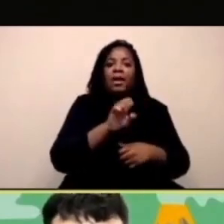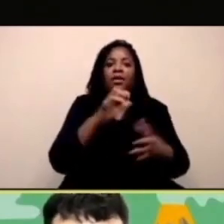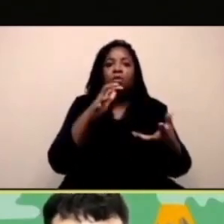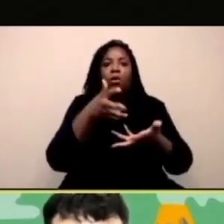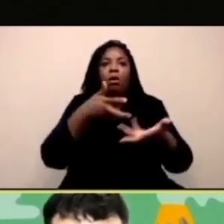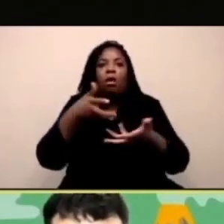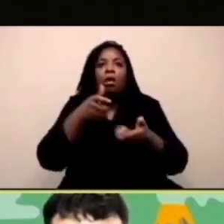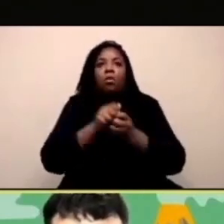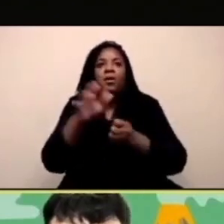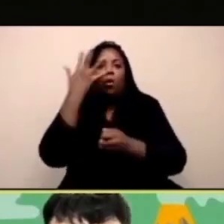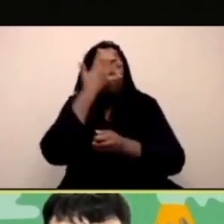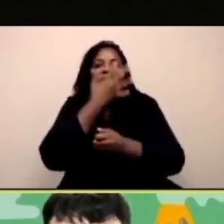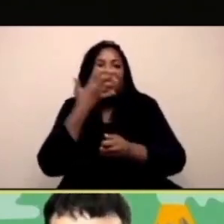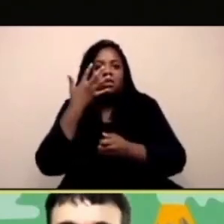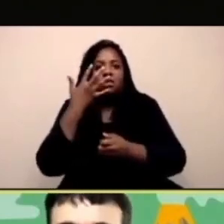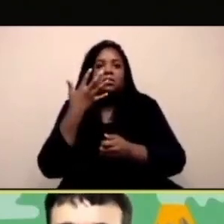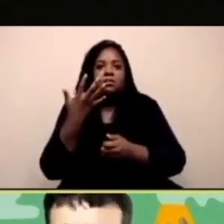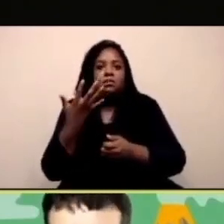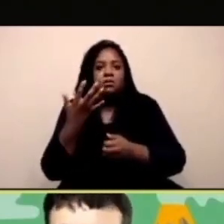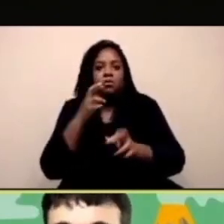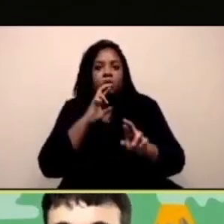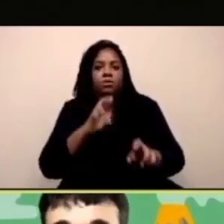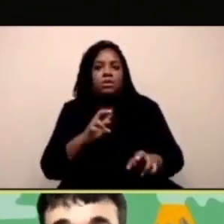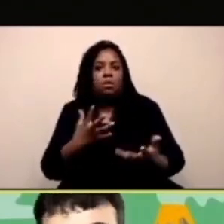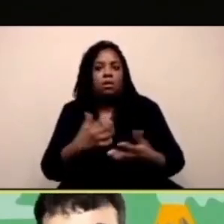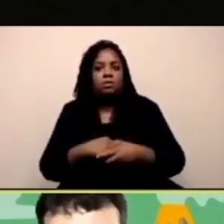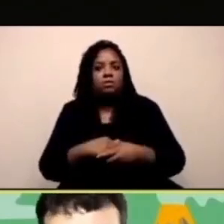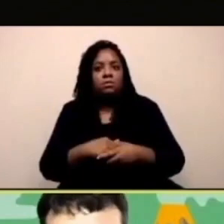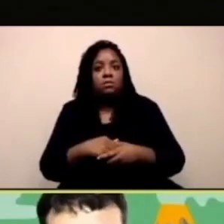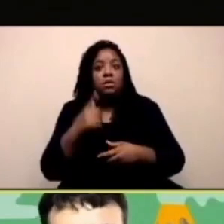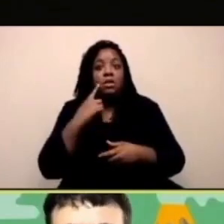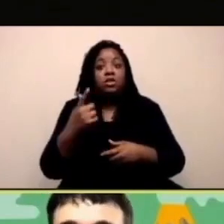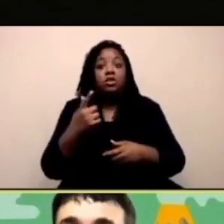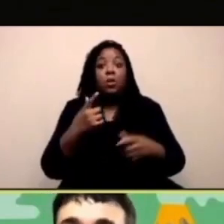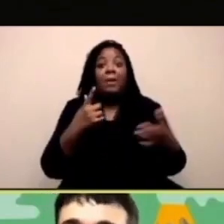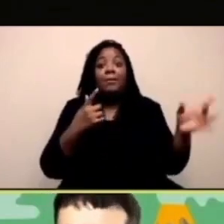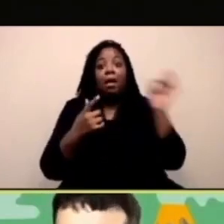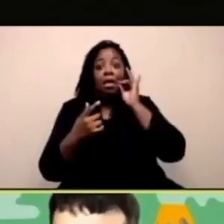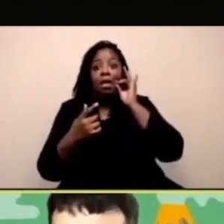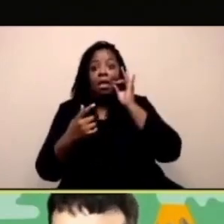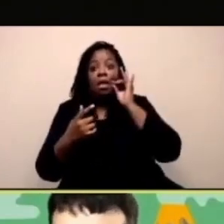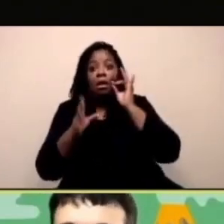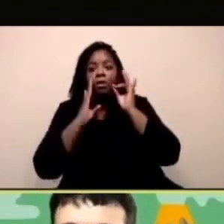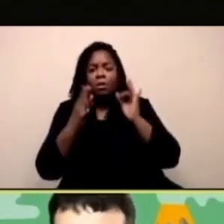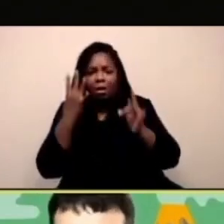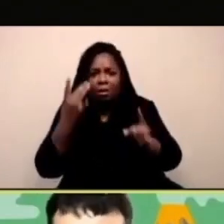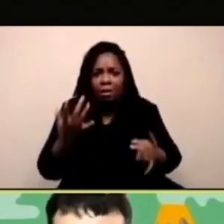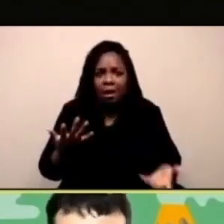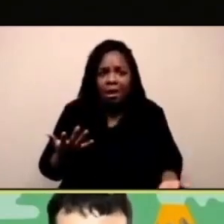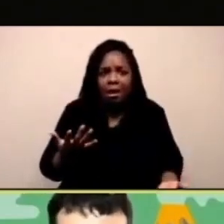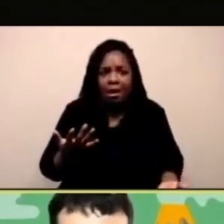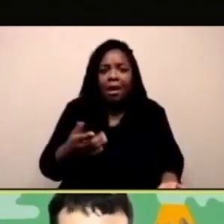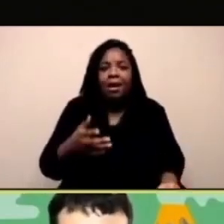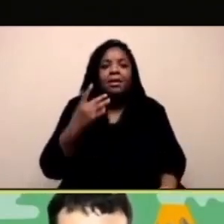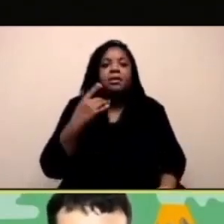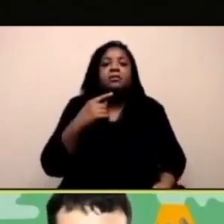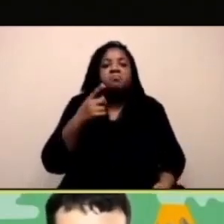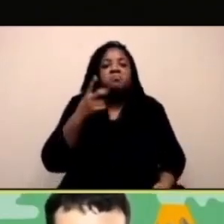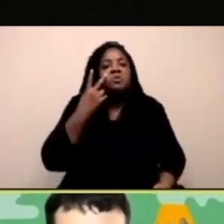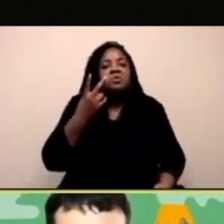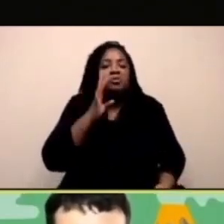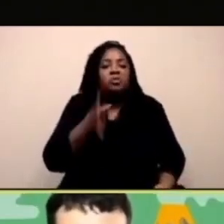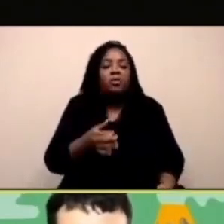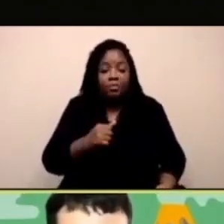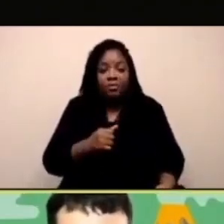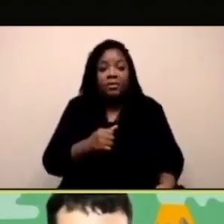画面認識ですがあと皆さんのカメラを画面に出して出せばこう